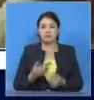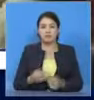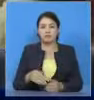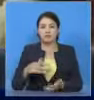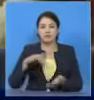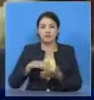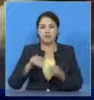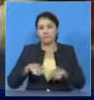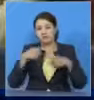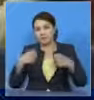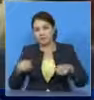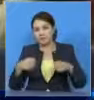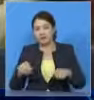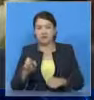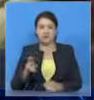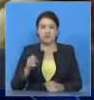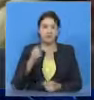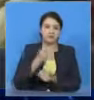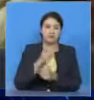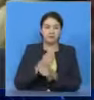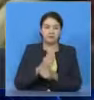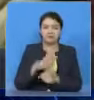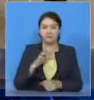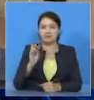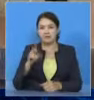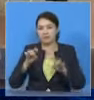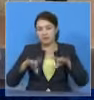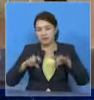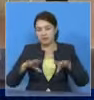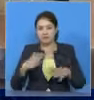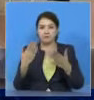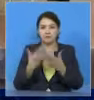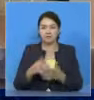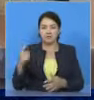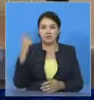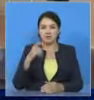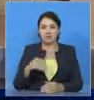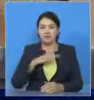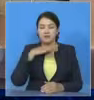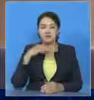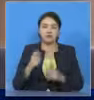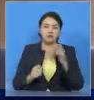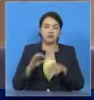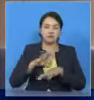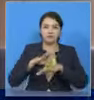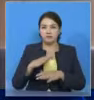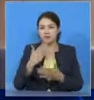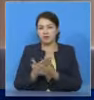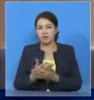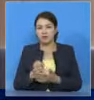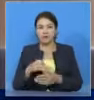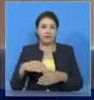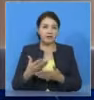Қалаға тарқатамыз. Ана қымызханада істейді көбіне. Биыл шаруашылық ет сүт өнімдерін тікелей өндірушіден